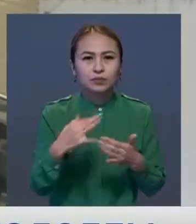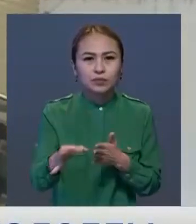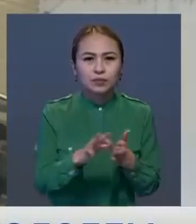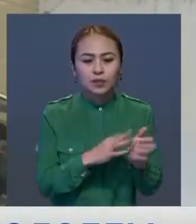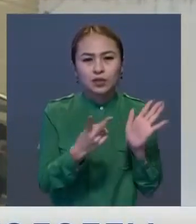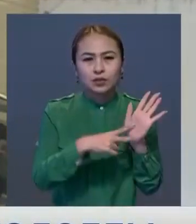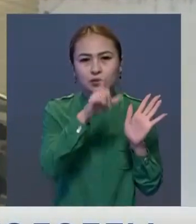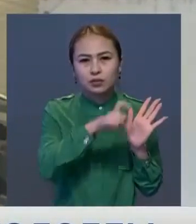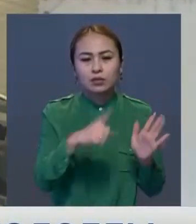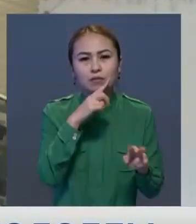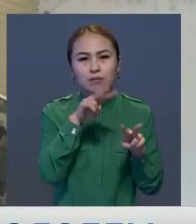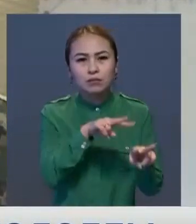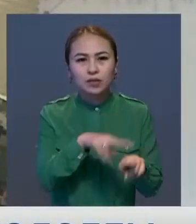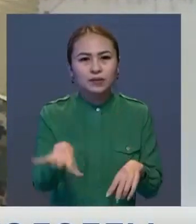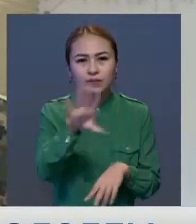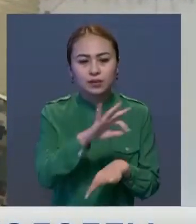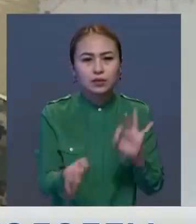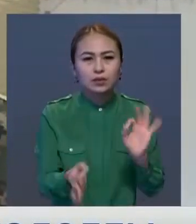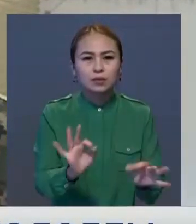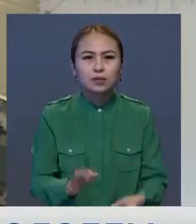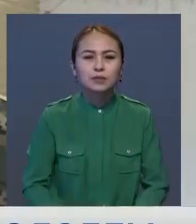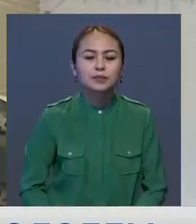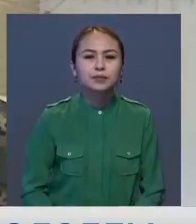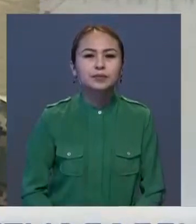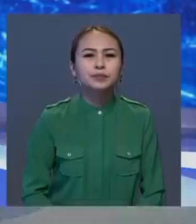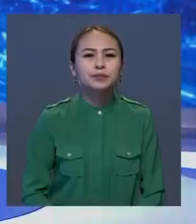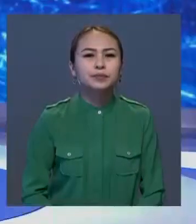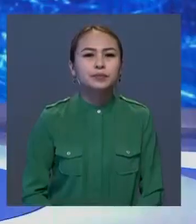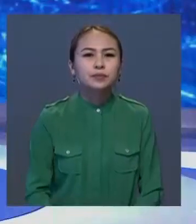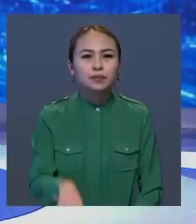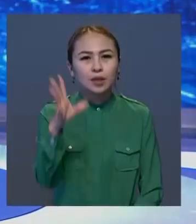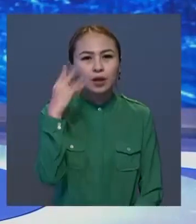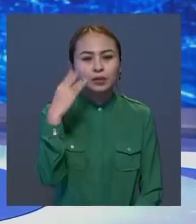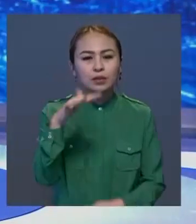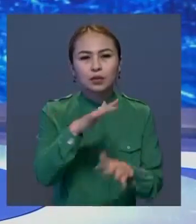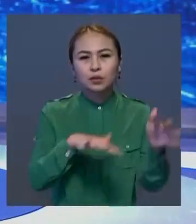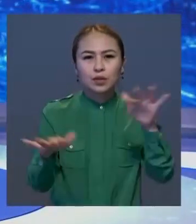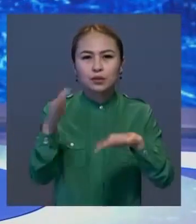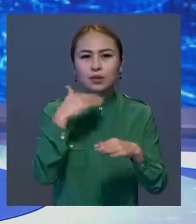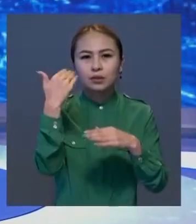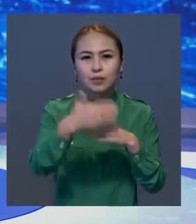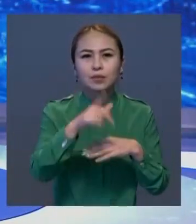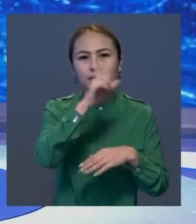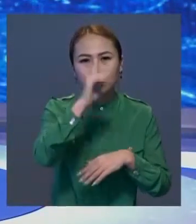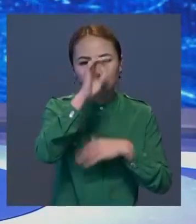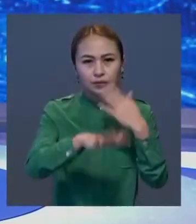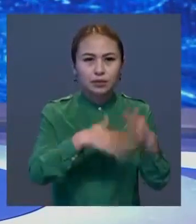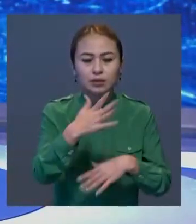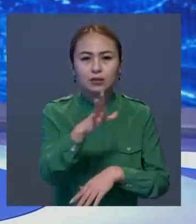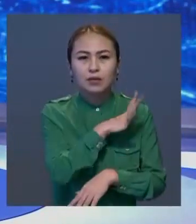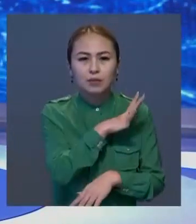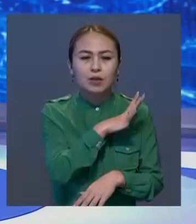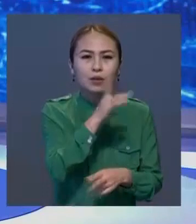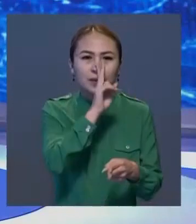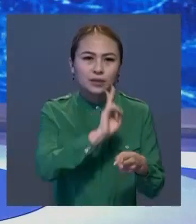сарбаз ауруханада бақылауда, барлығының да жағдайы қалыпты. Алматыда тауда адасқан адамның денесі табылды. Бұл